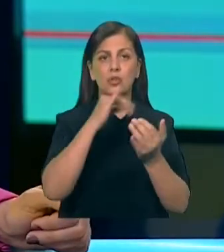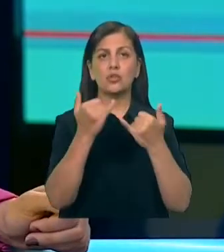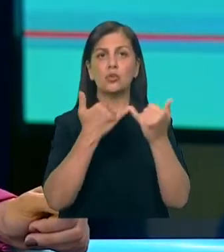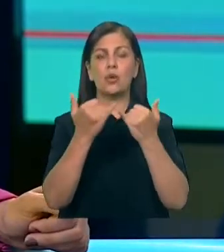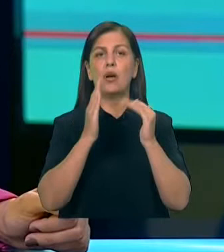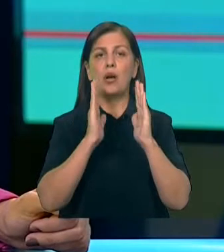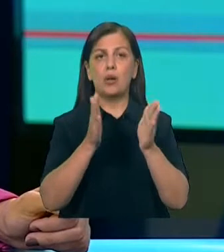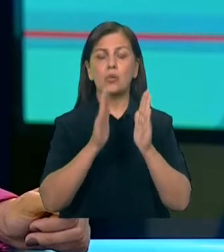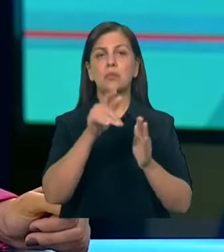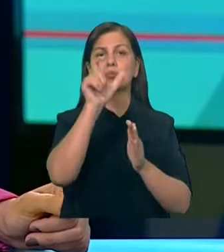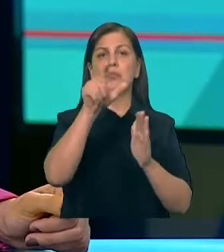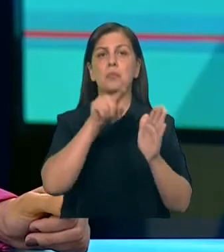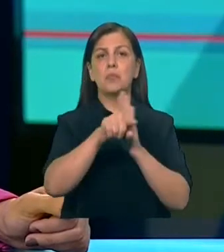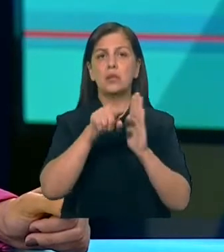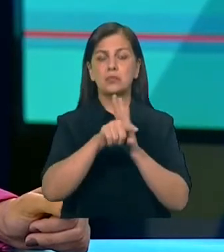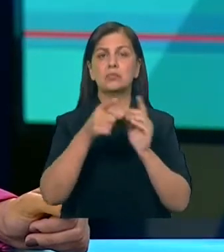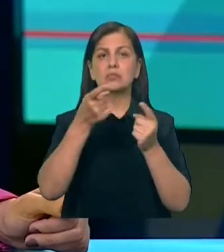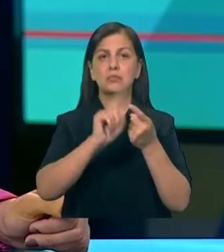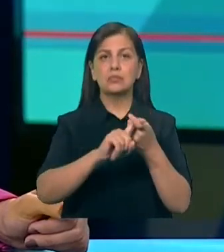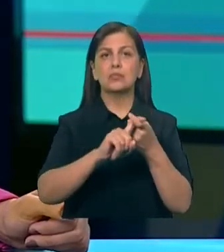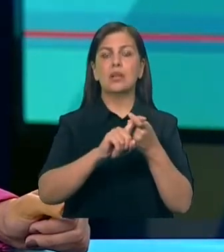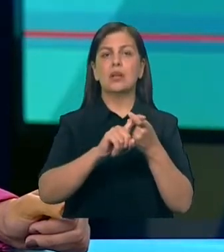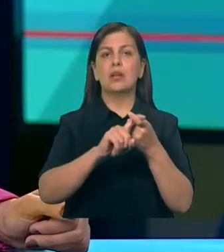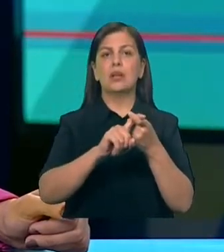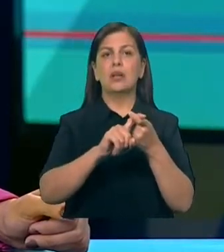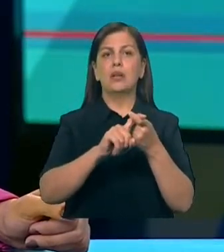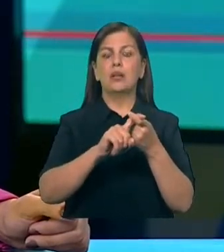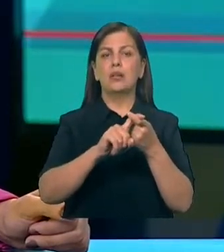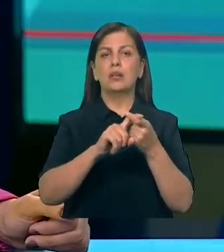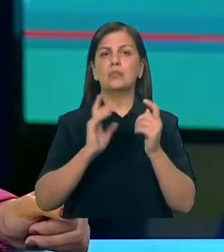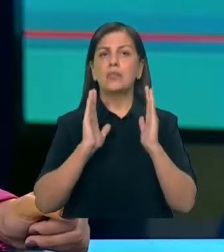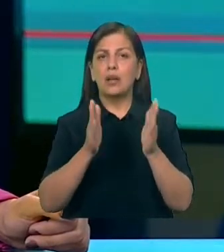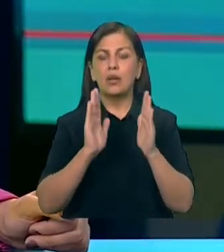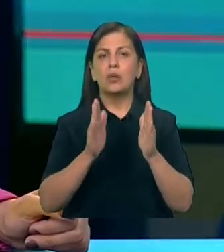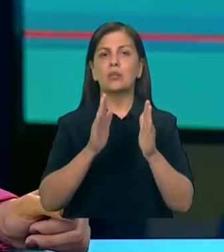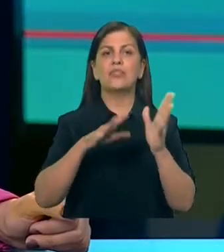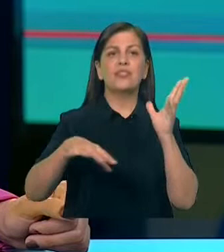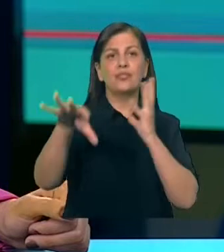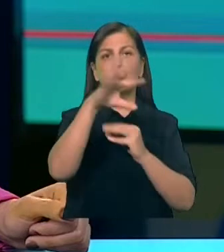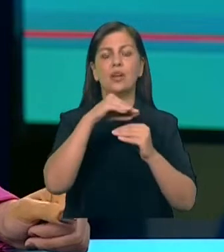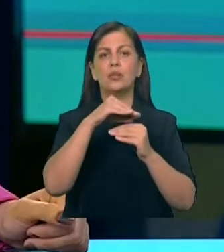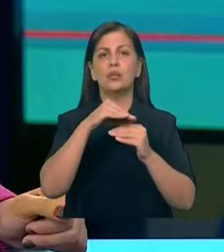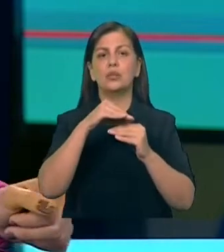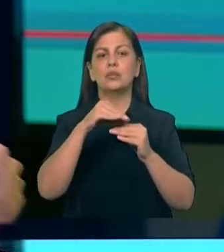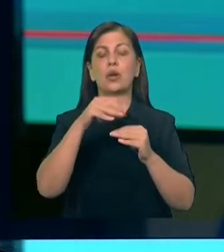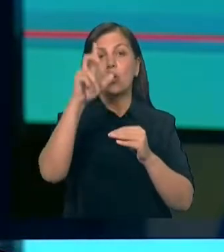dəhlizlər, insanların miqrasiyası məqsədilə yaradılan keçidlər təşəbbüsdə iştirak edən ölkələrin ərazisindən